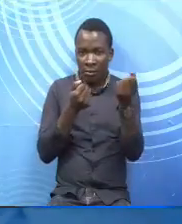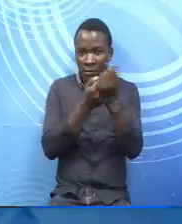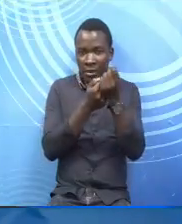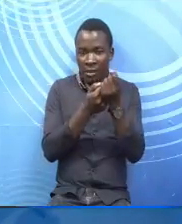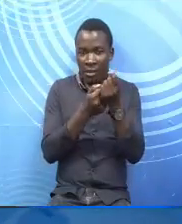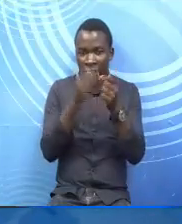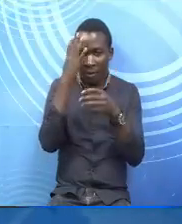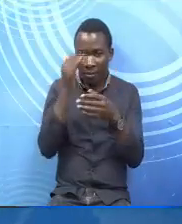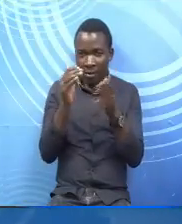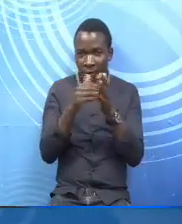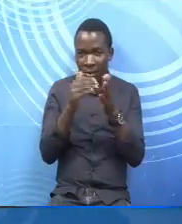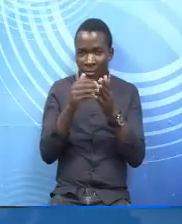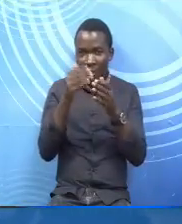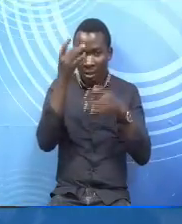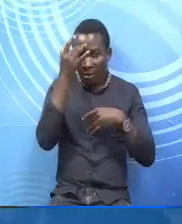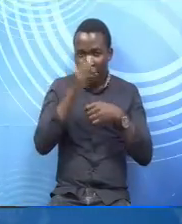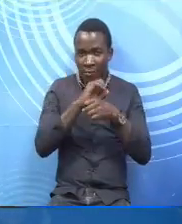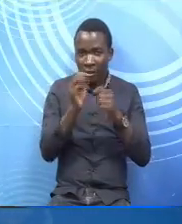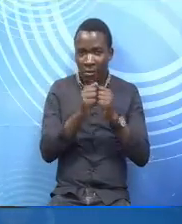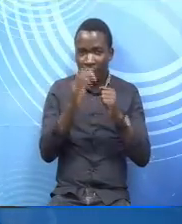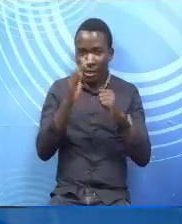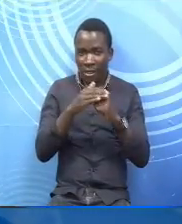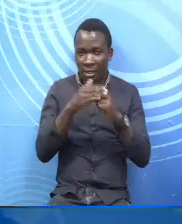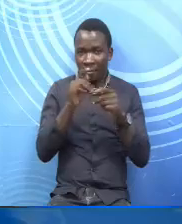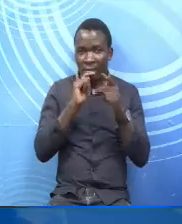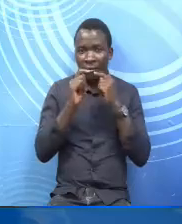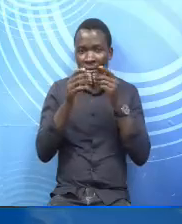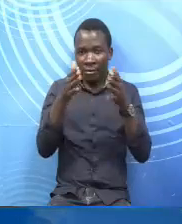cya COVID-19 Simigabo Janvier